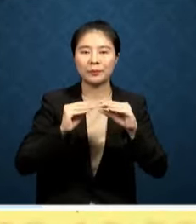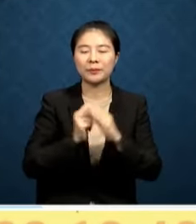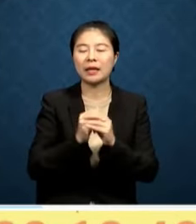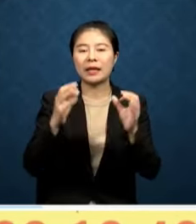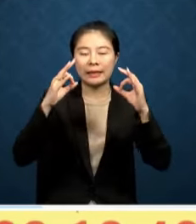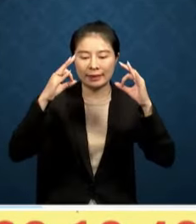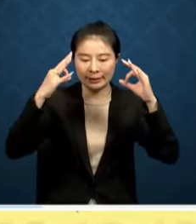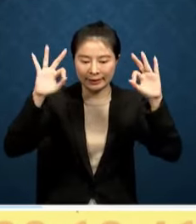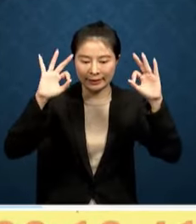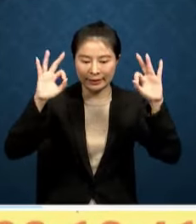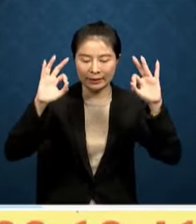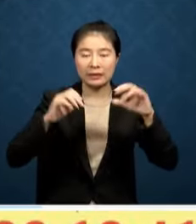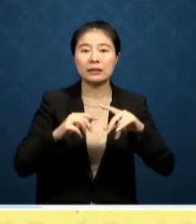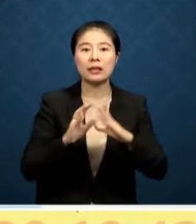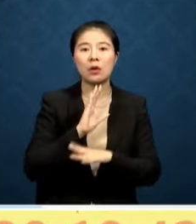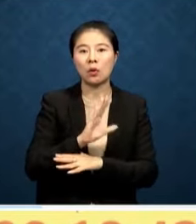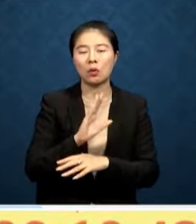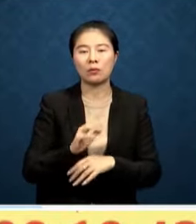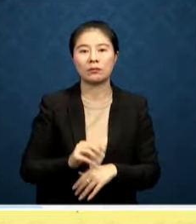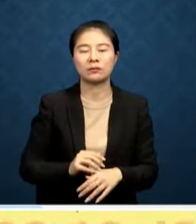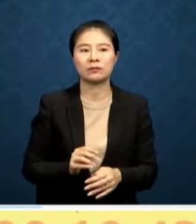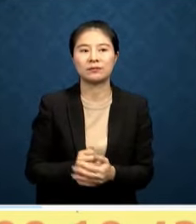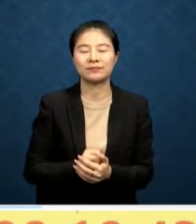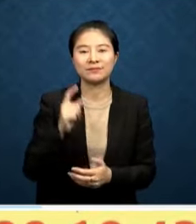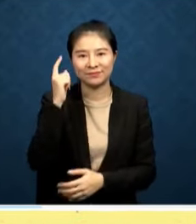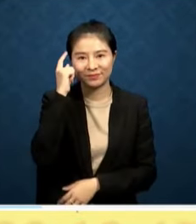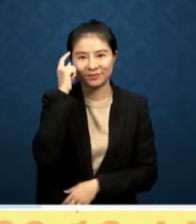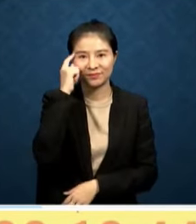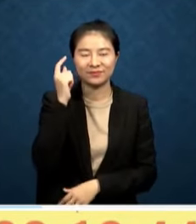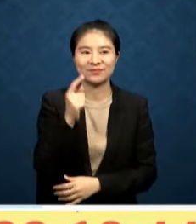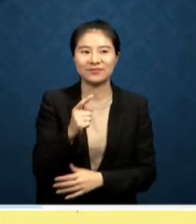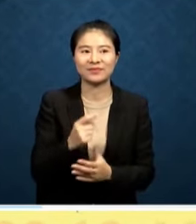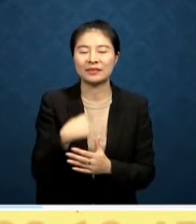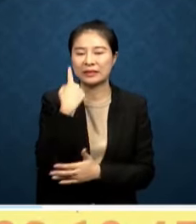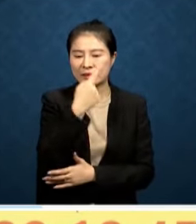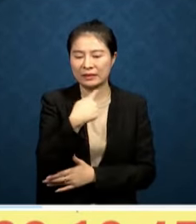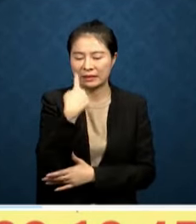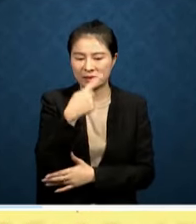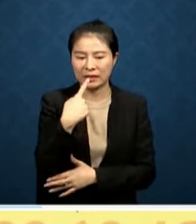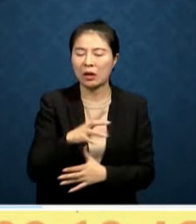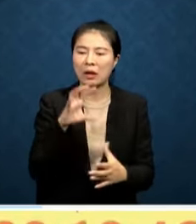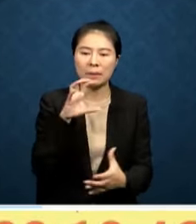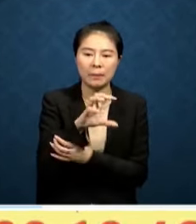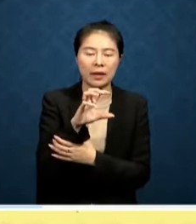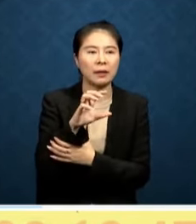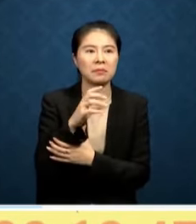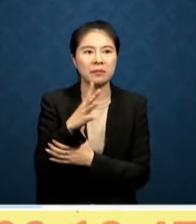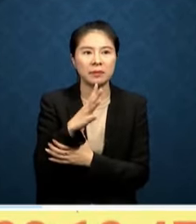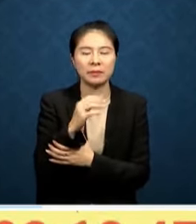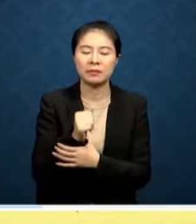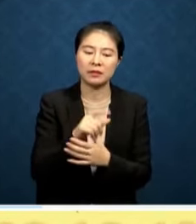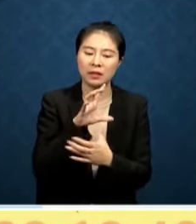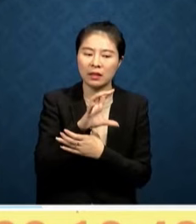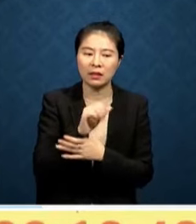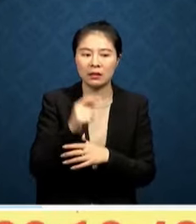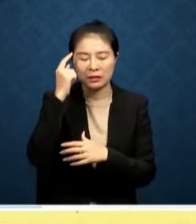ำหรับกรรมการท่านนั้นๆซึ่งผมก็เชื่อว่าไม่มีใครจะไปบังคับในเอกสิทธิ์